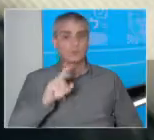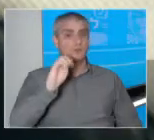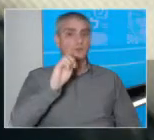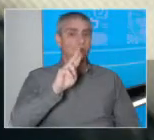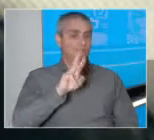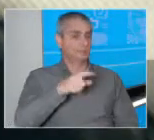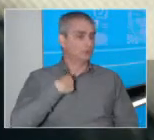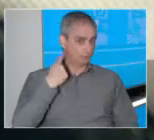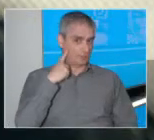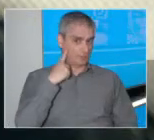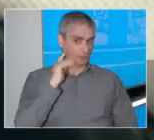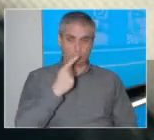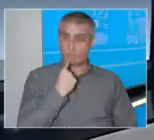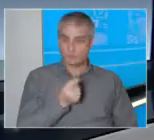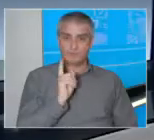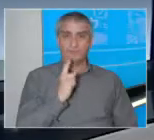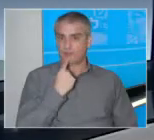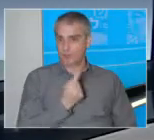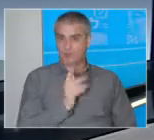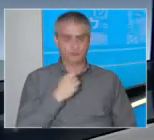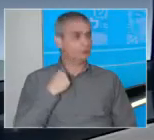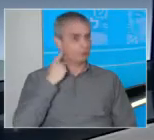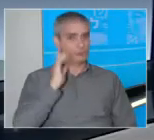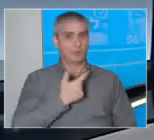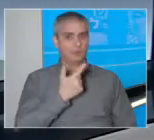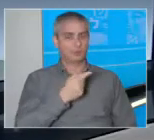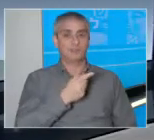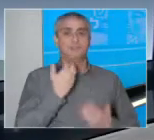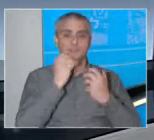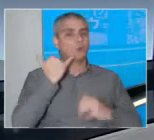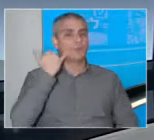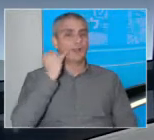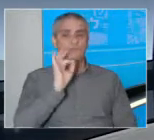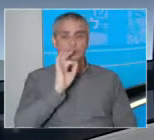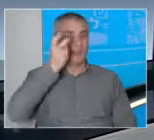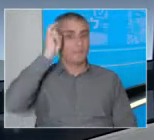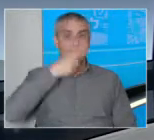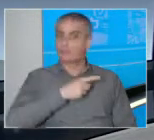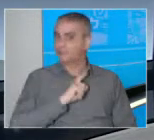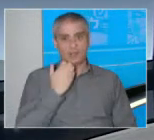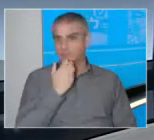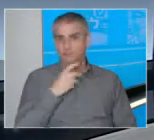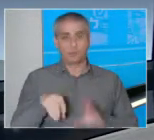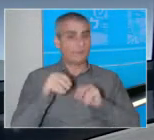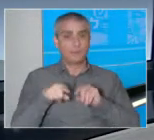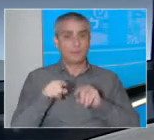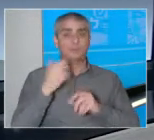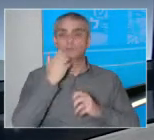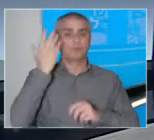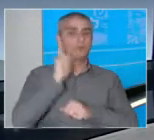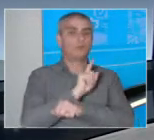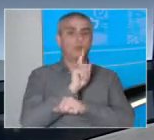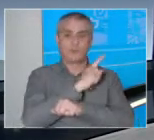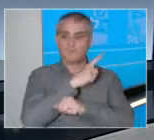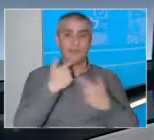מוסי רז. שמענו את הדברים האלה, וצריך להגיד אותם, כי שמענו גם היום מנפים את זה. סיפור הטלפון של בני גנץ הוא לא סיפור מהבחירות, הוא סיפור מזמן צוק